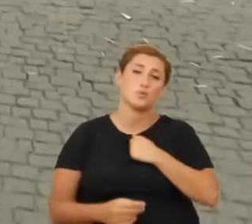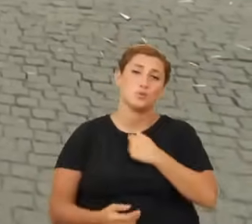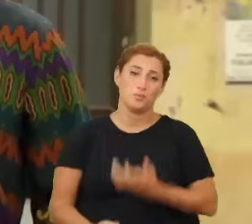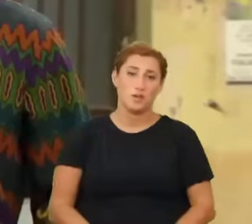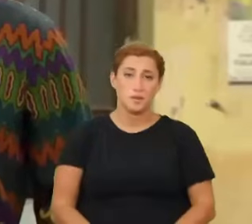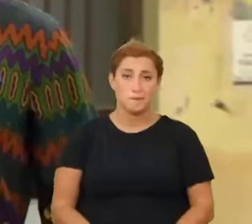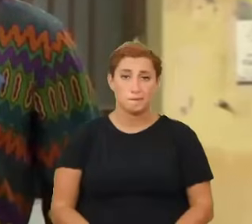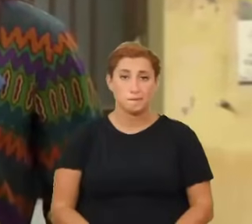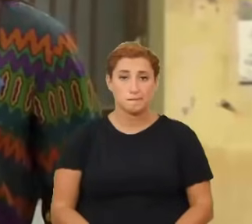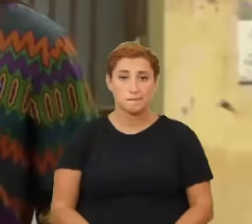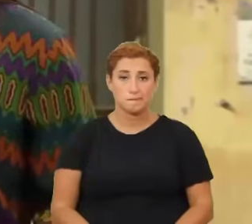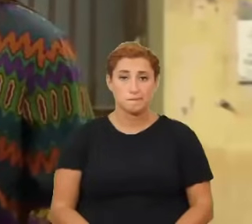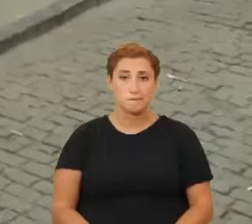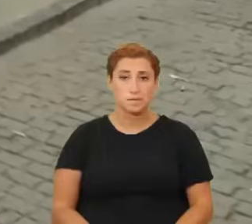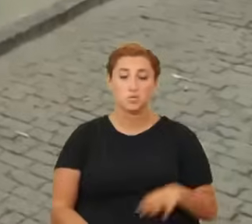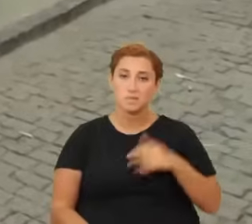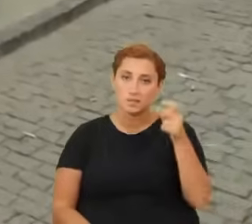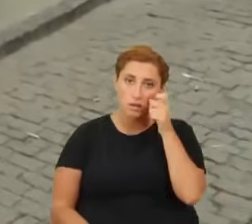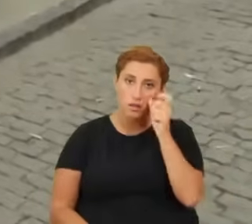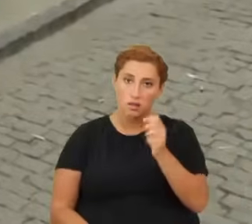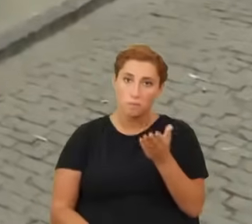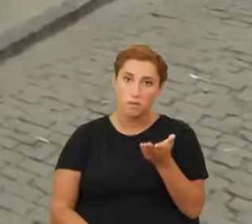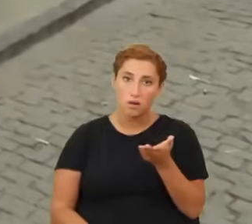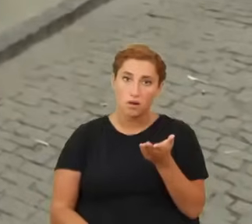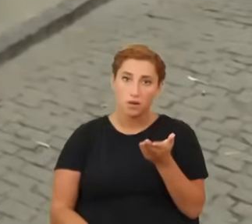ya. Oğlum biraz dikkat et ya.